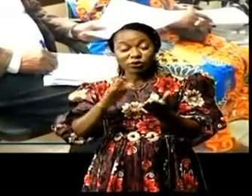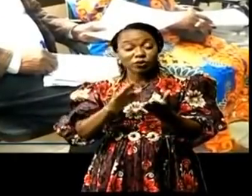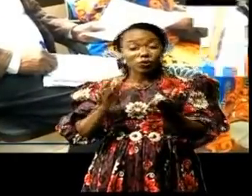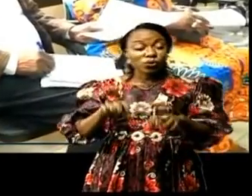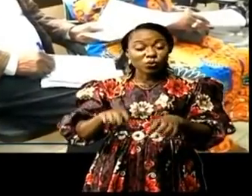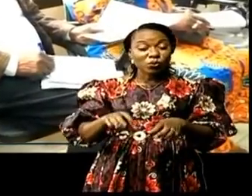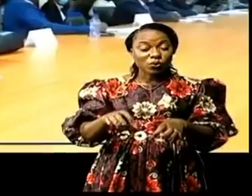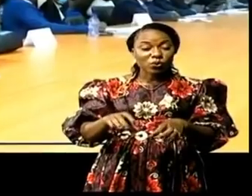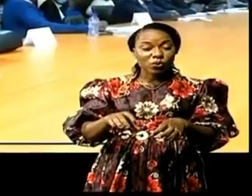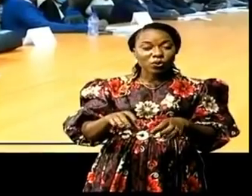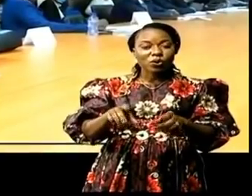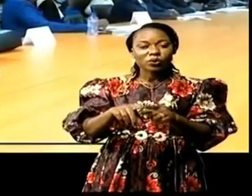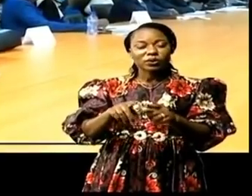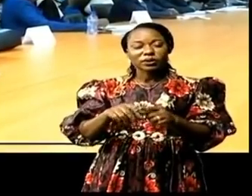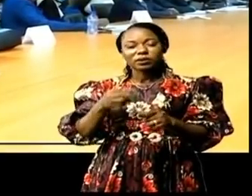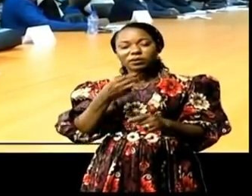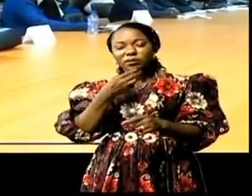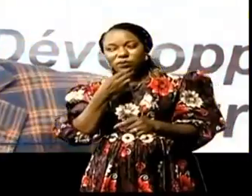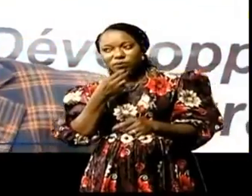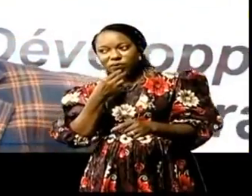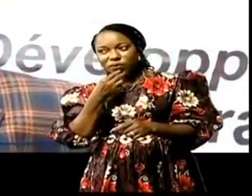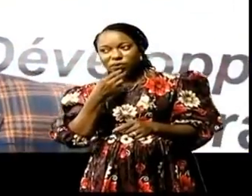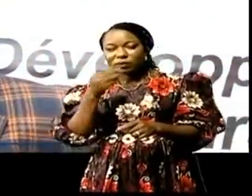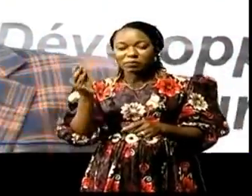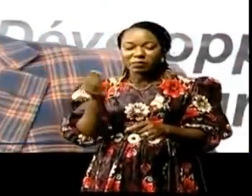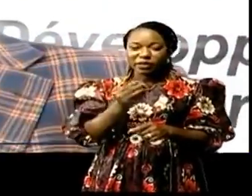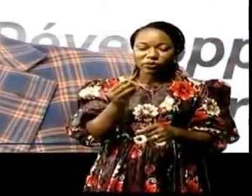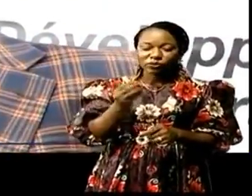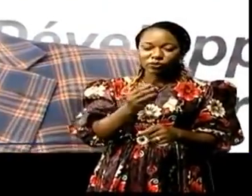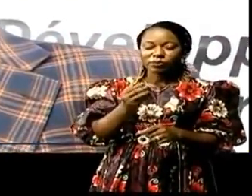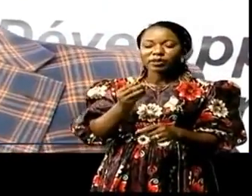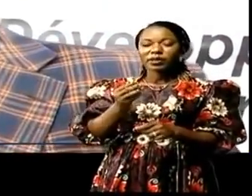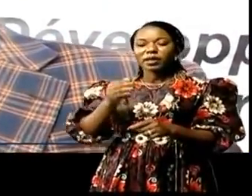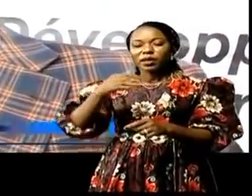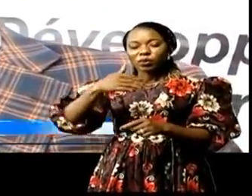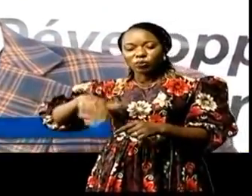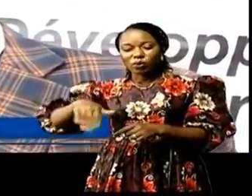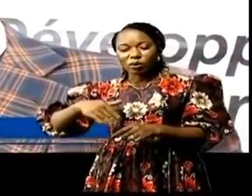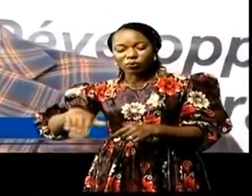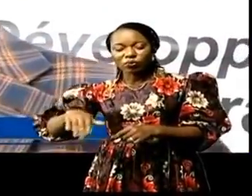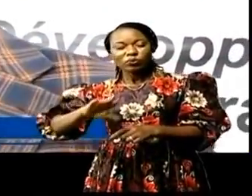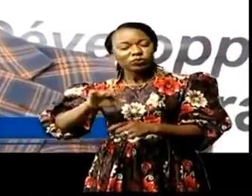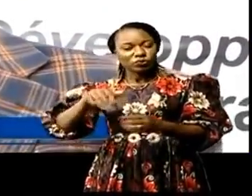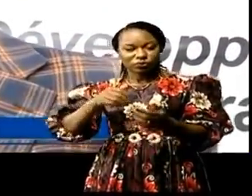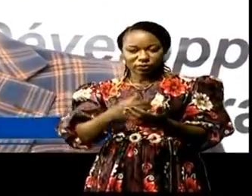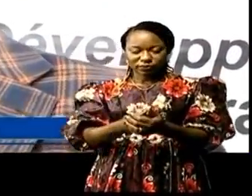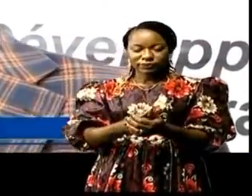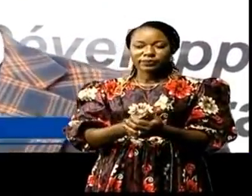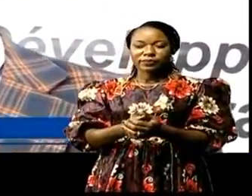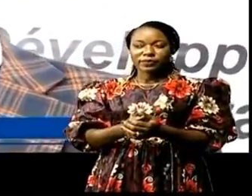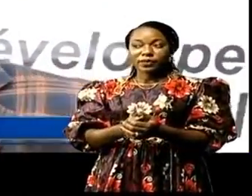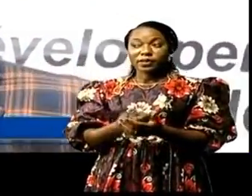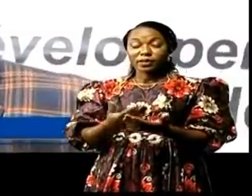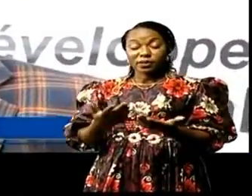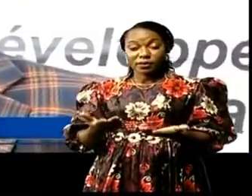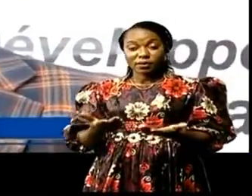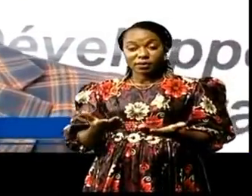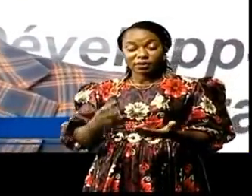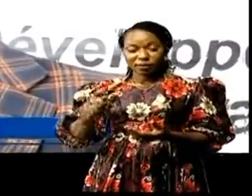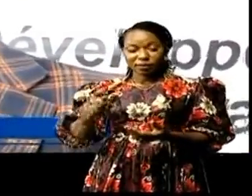Maïndombe, les Trois Kassai et Kwilu. Les défis à relever, c'est 1. Être réellement présent sur le terrain.